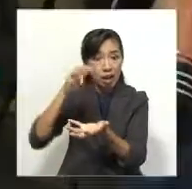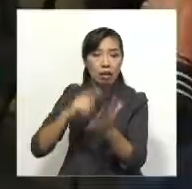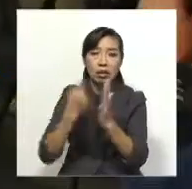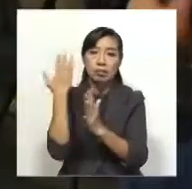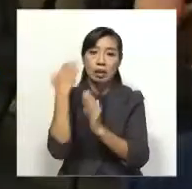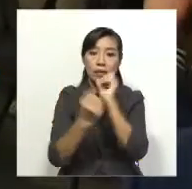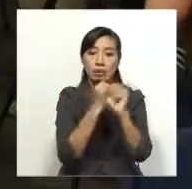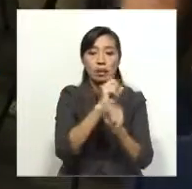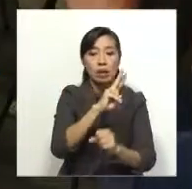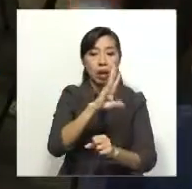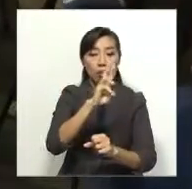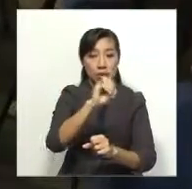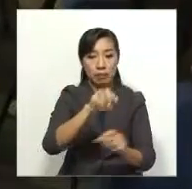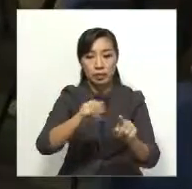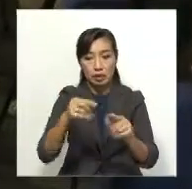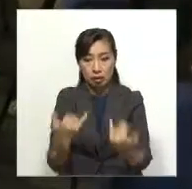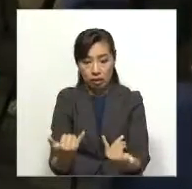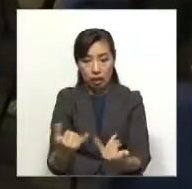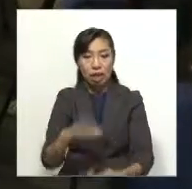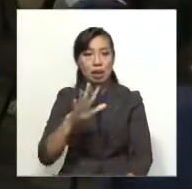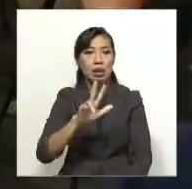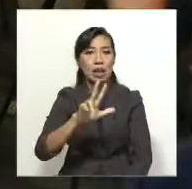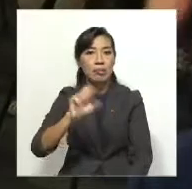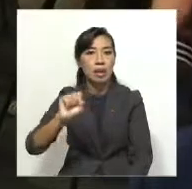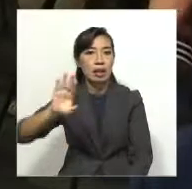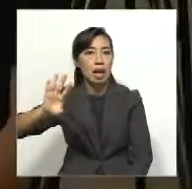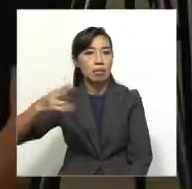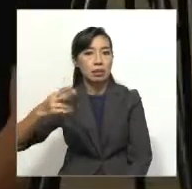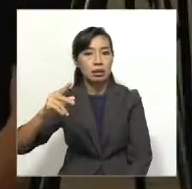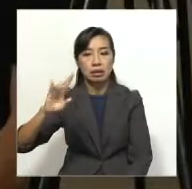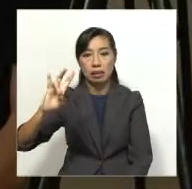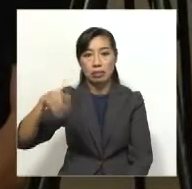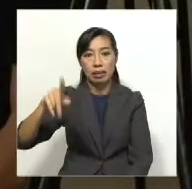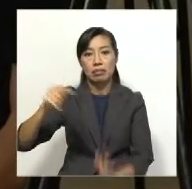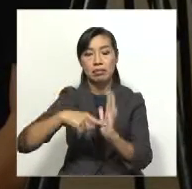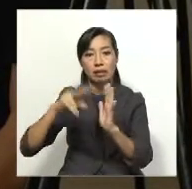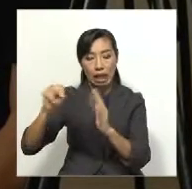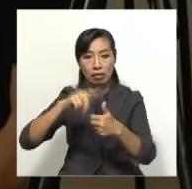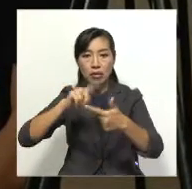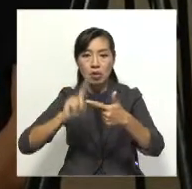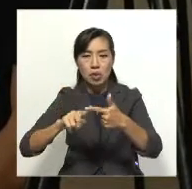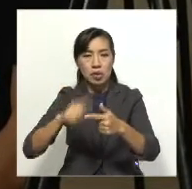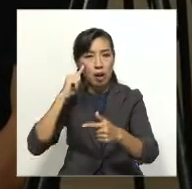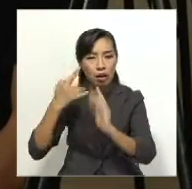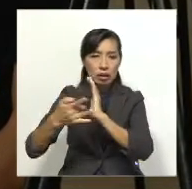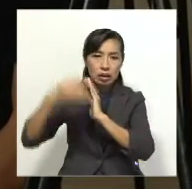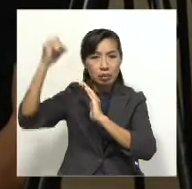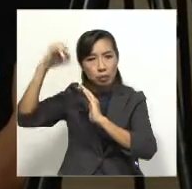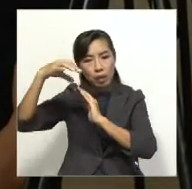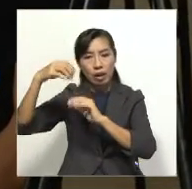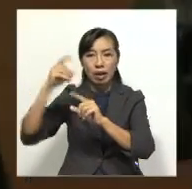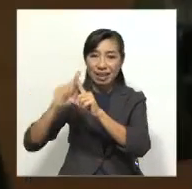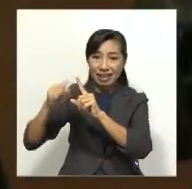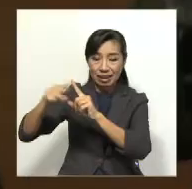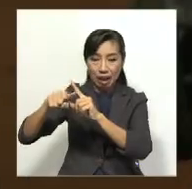จนถึงปัจจุบันนี้มีจำนวน 357,000 ตันนะคะแล้วก็เศษอิเล็กทรอนิกส์ตั้งแต่ปี2560จนถึงตอนนี้เนี่